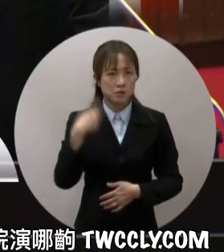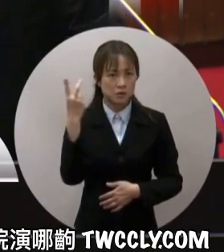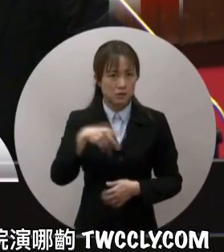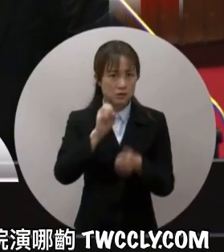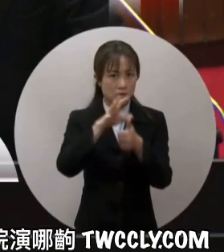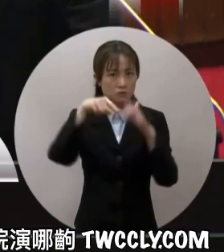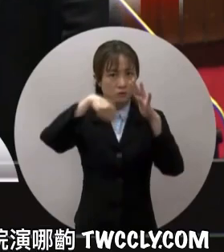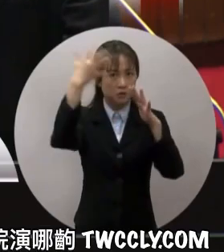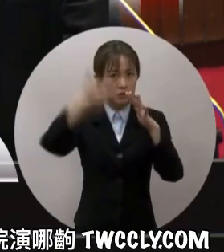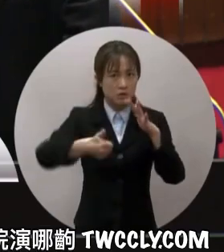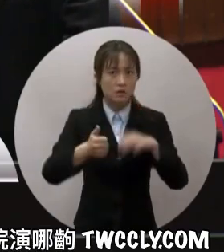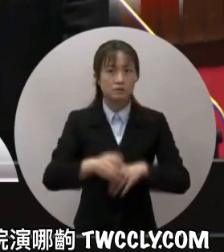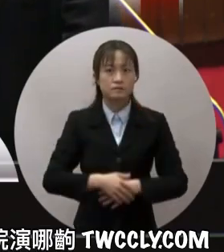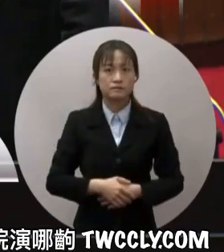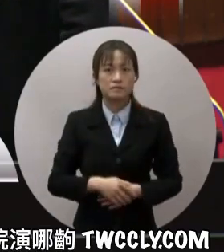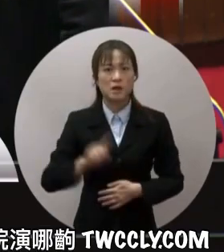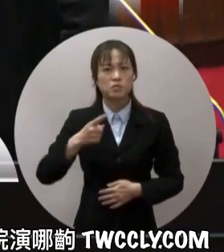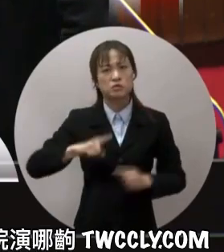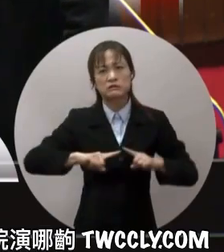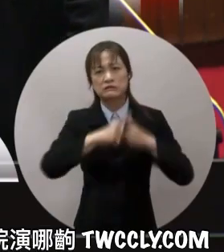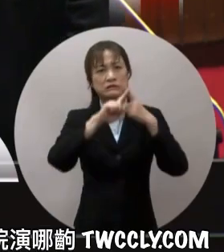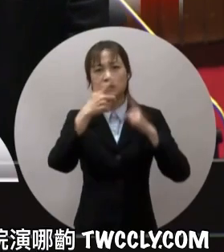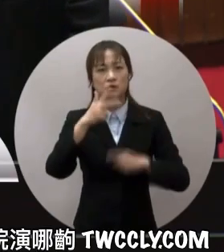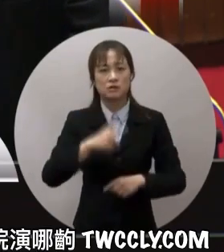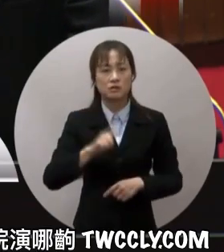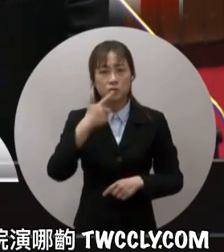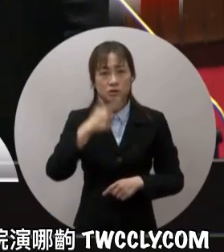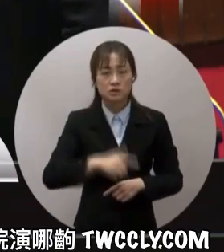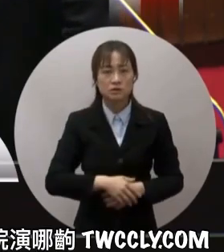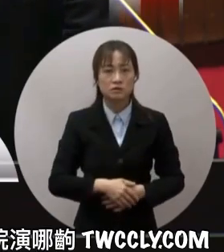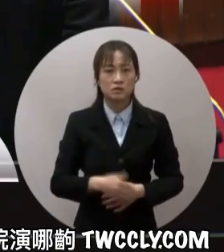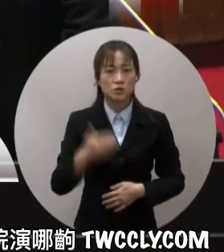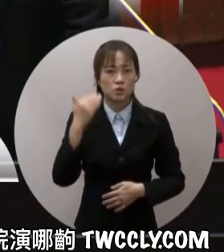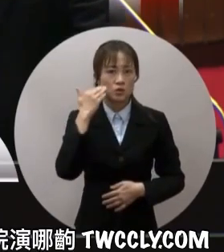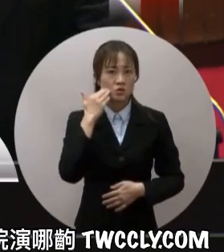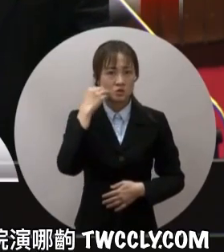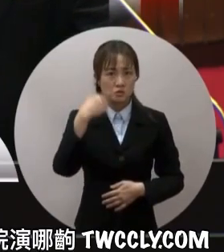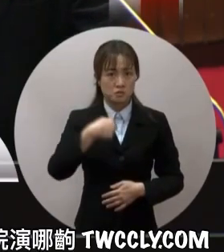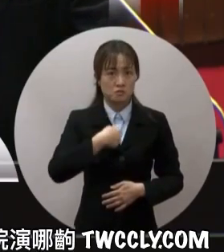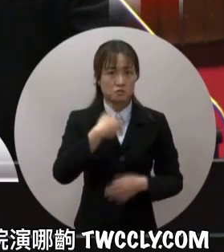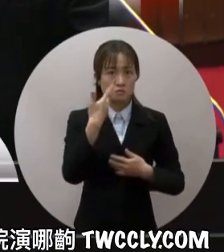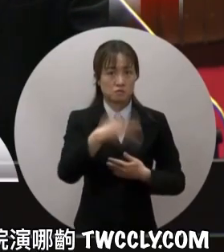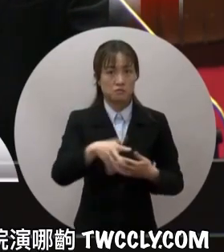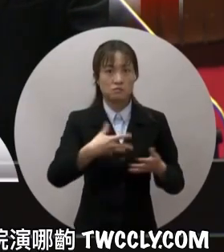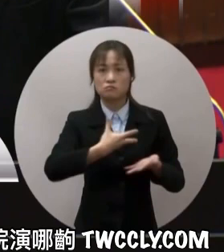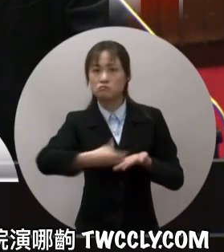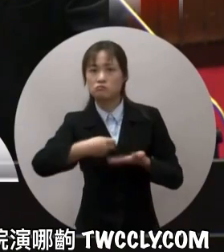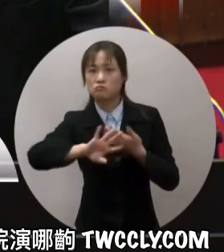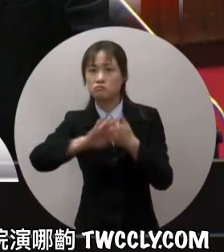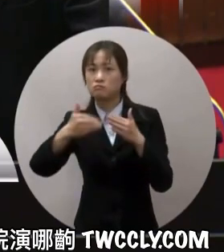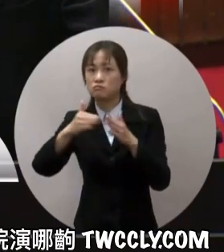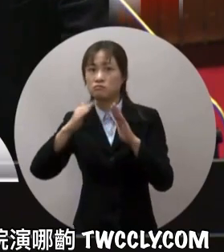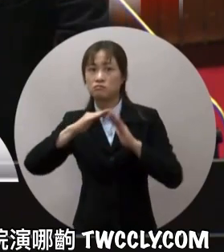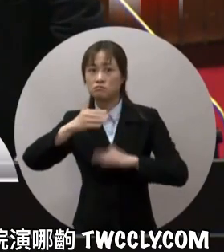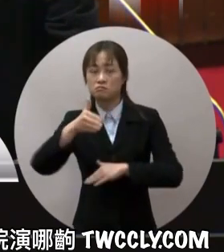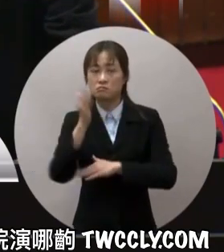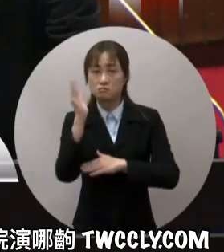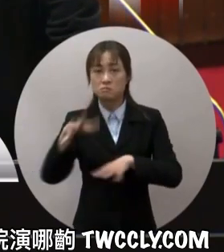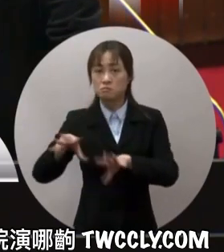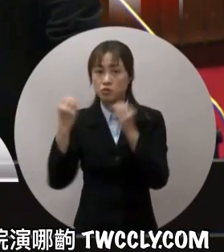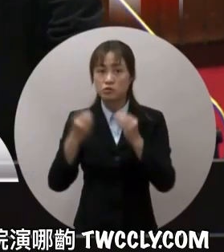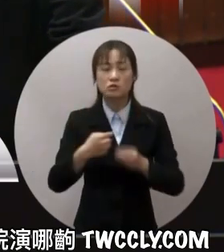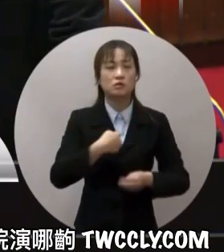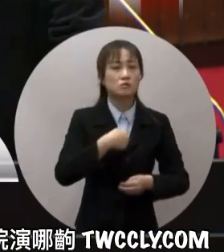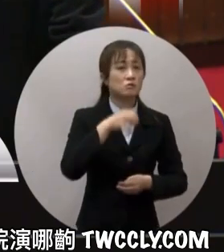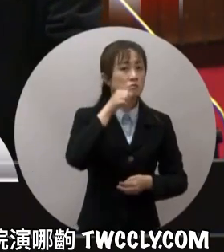不是要在這裡辯論我水言不實質的話我苗栗線的水絕略過我剛才這樣跟妳